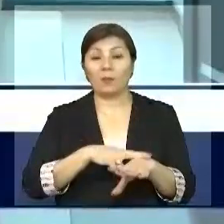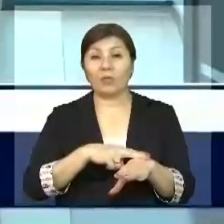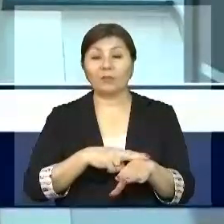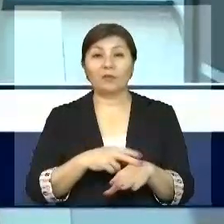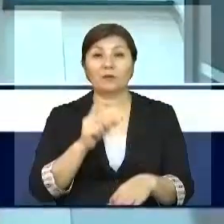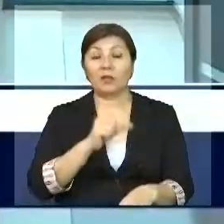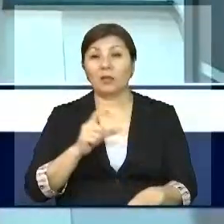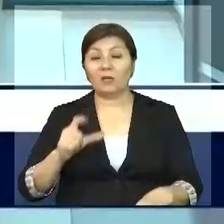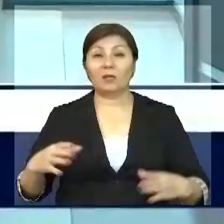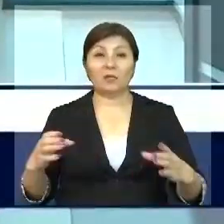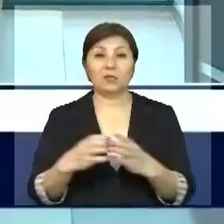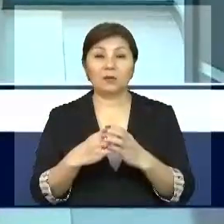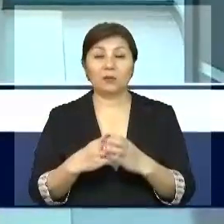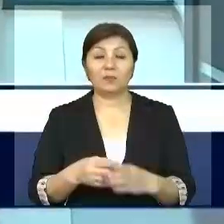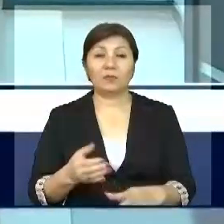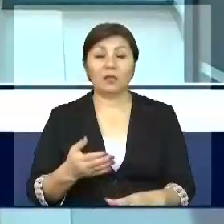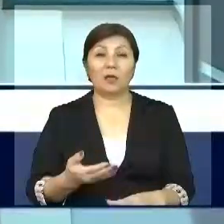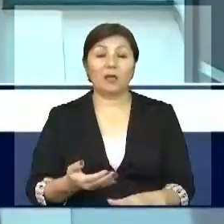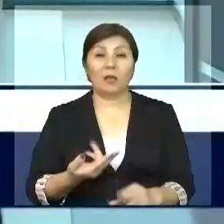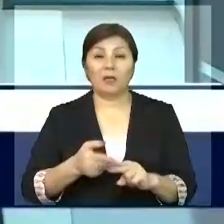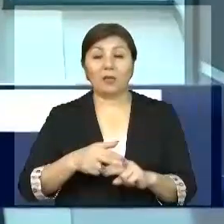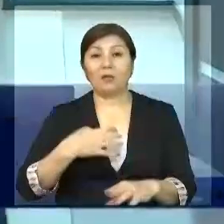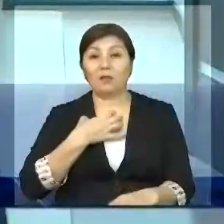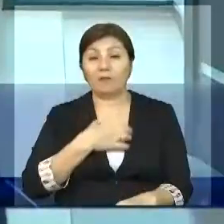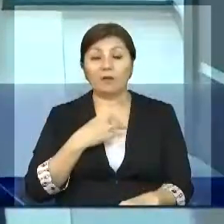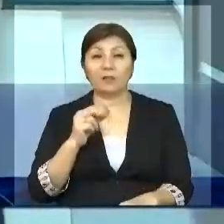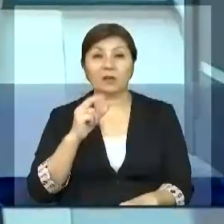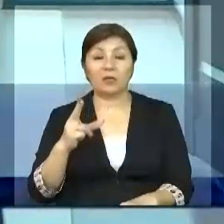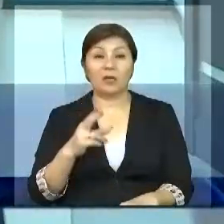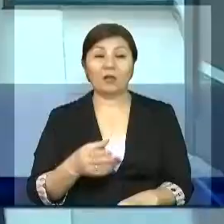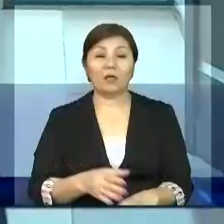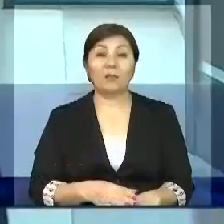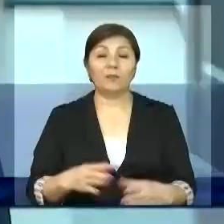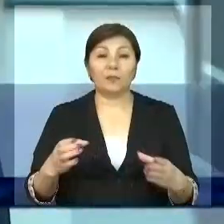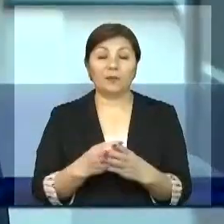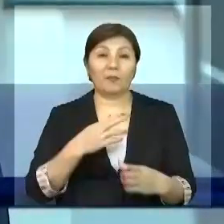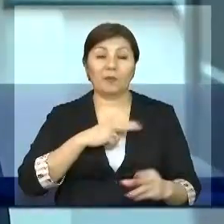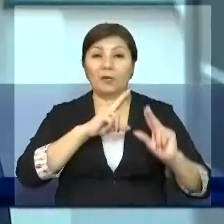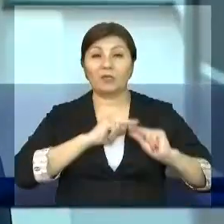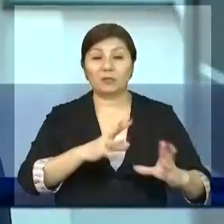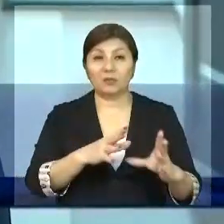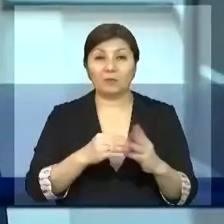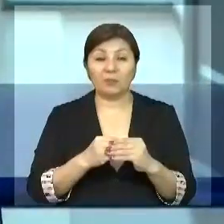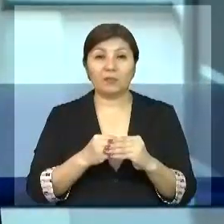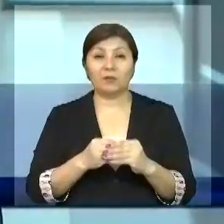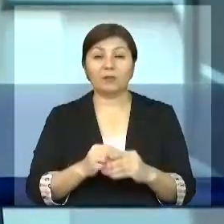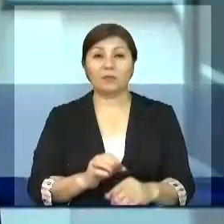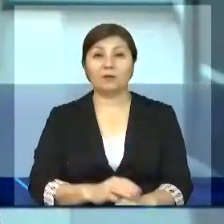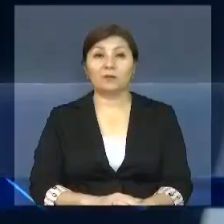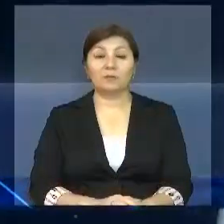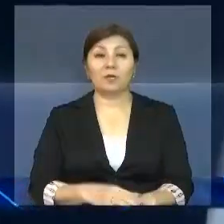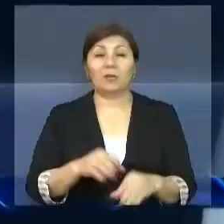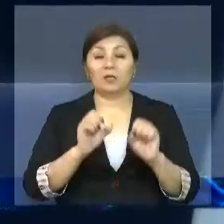гражданским обществом для меня это важно как общественная организация потому что мы сотрудничаем с с